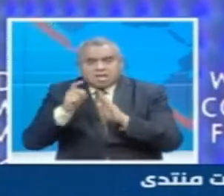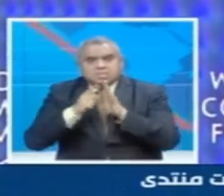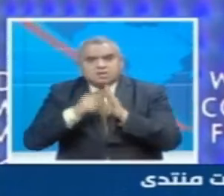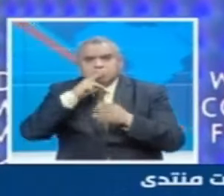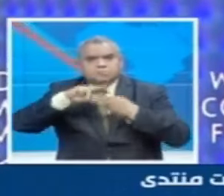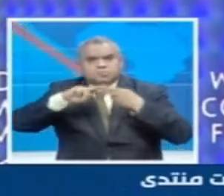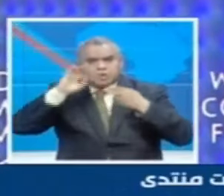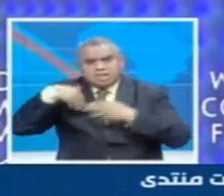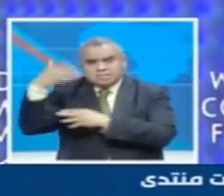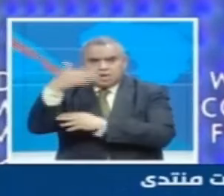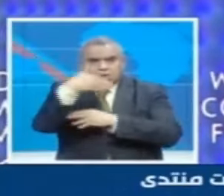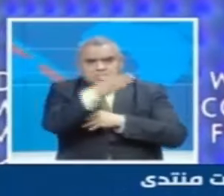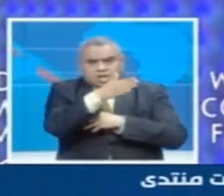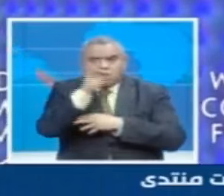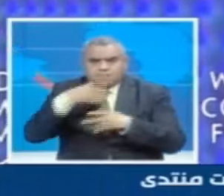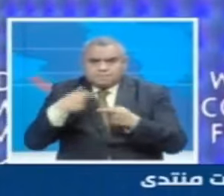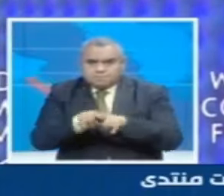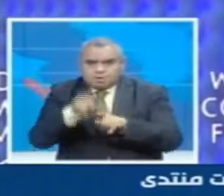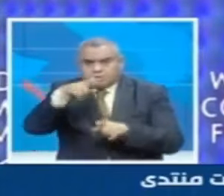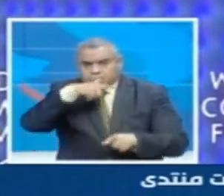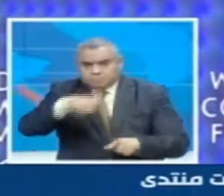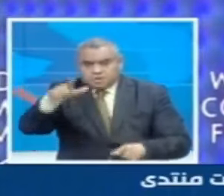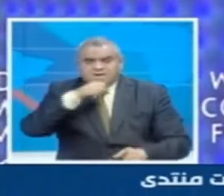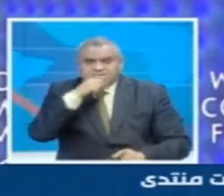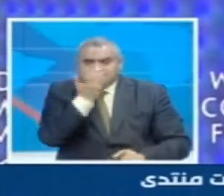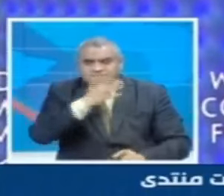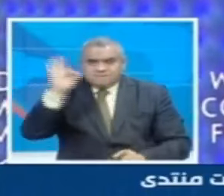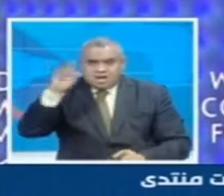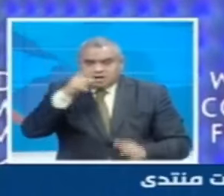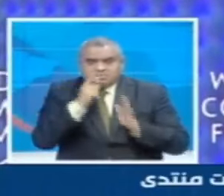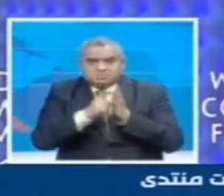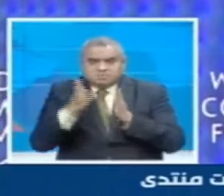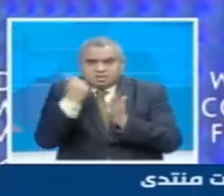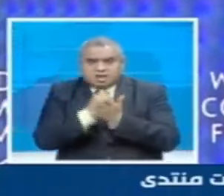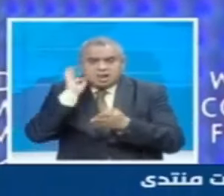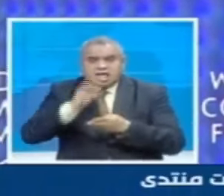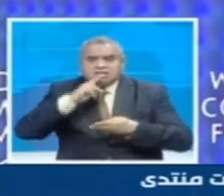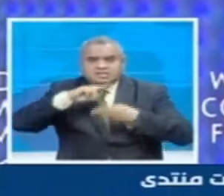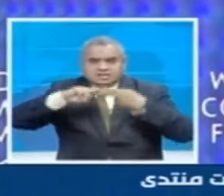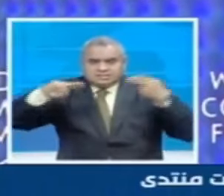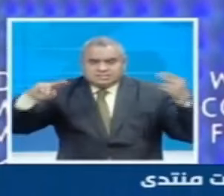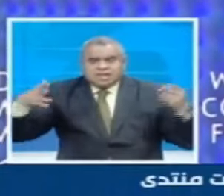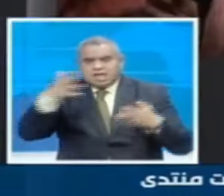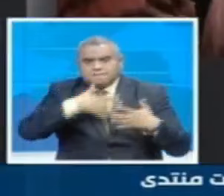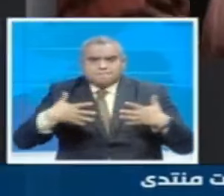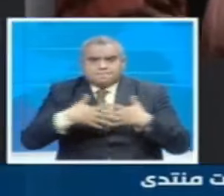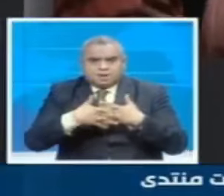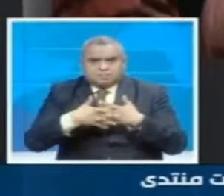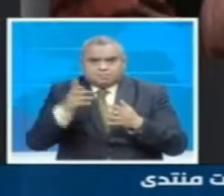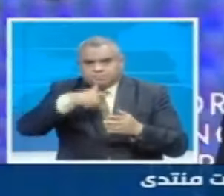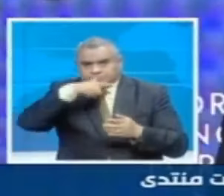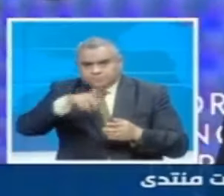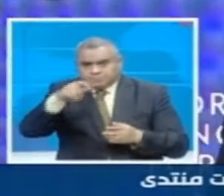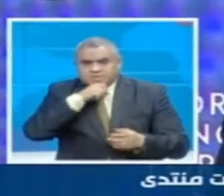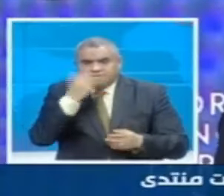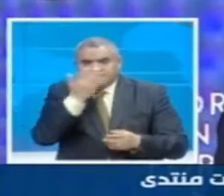بحل الدولتين. كما أكد ماكرون ضرورة العمل على تحقيق السلام في الشرق الأوسط، وأشار ماكرون